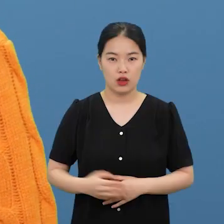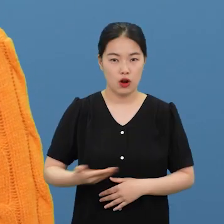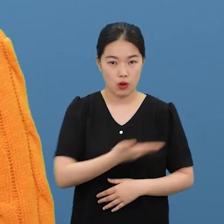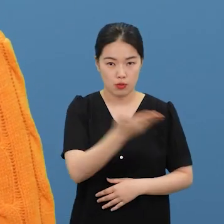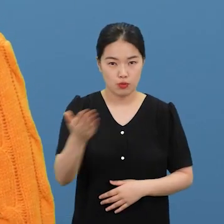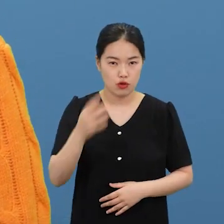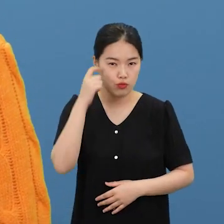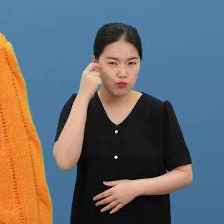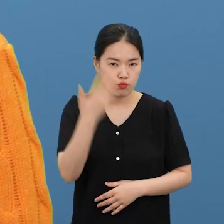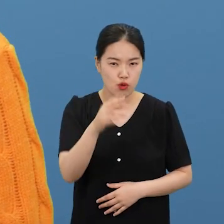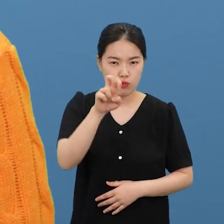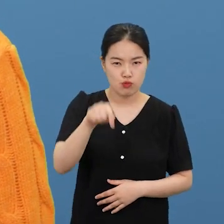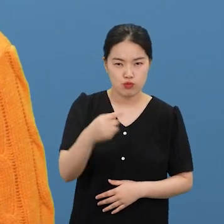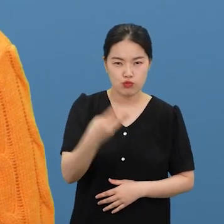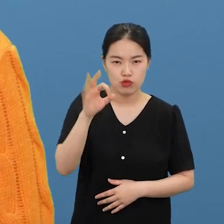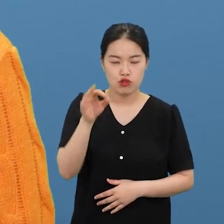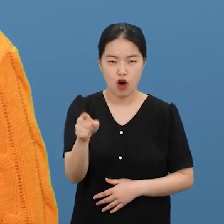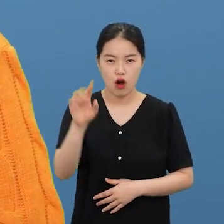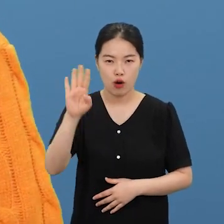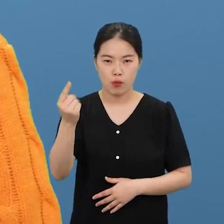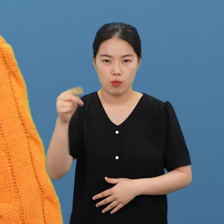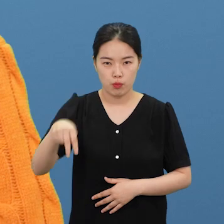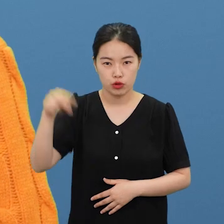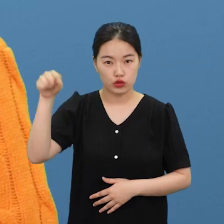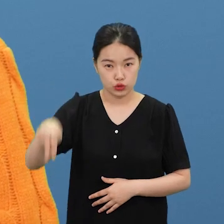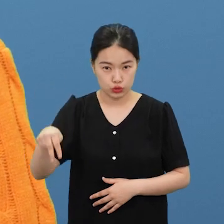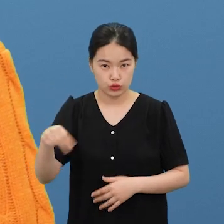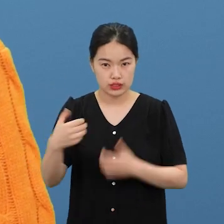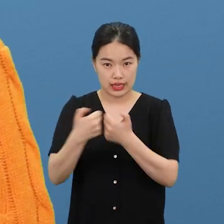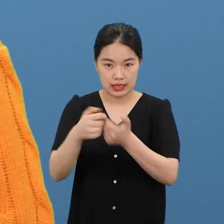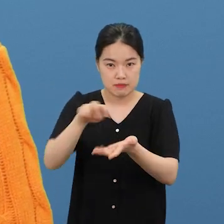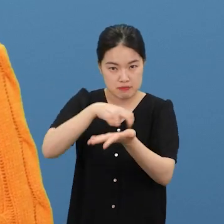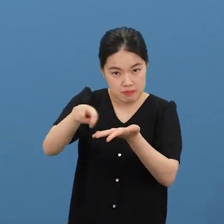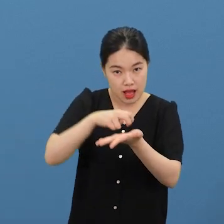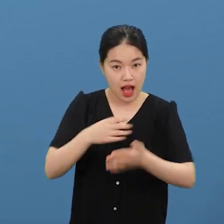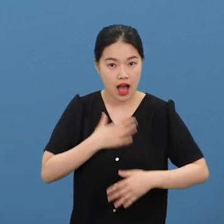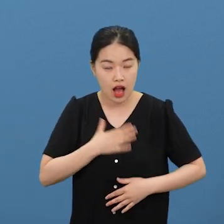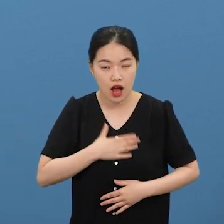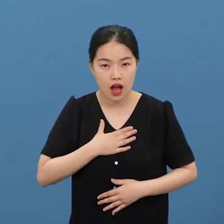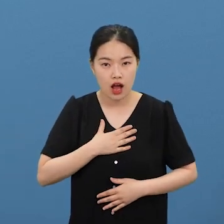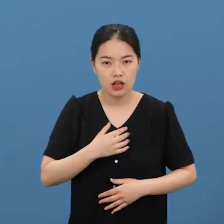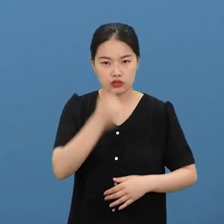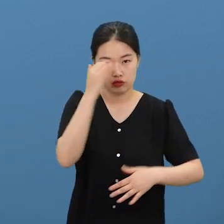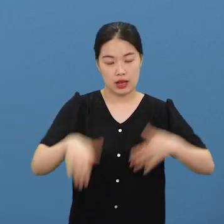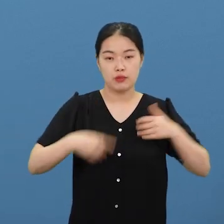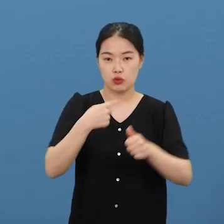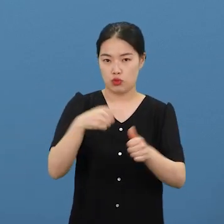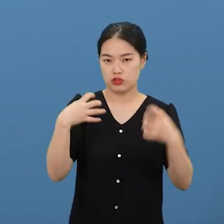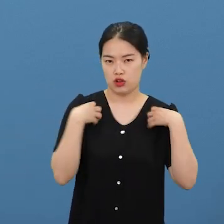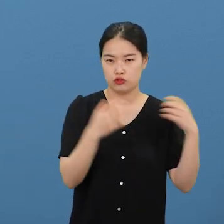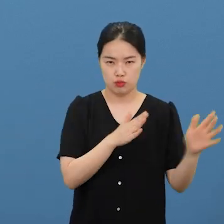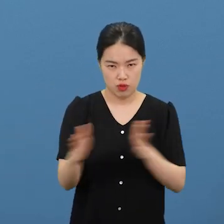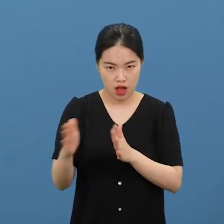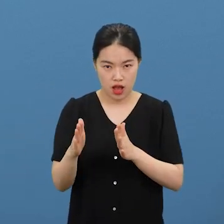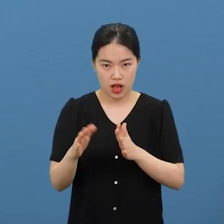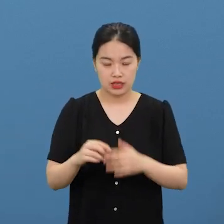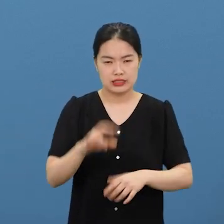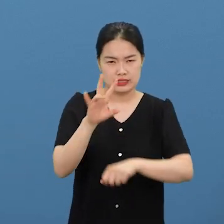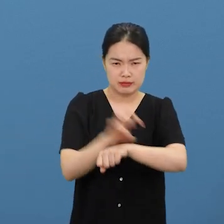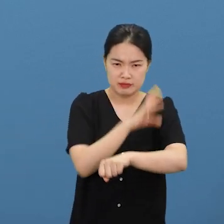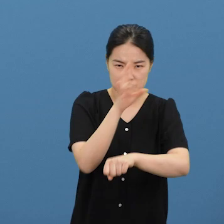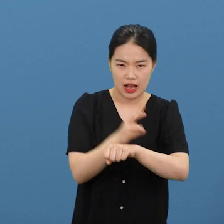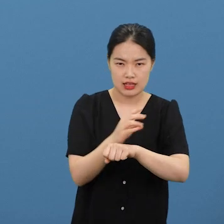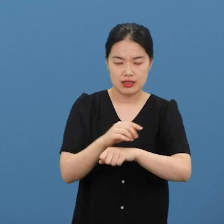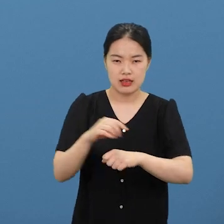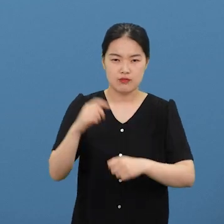혹시 물어보슈라는 상담 챗봇을 들어보신 적 있으신가요? 충남교육청이 24시간